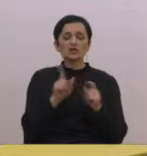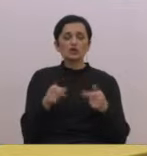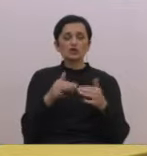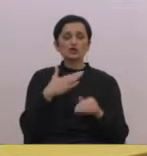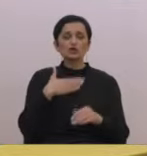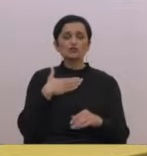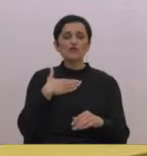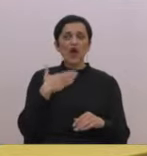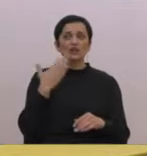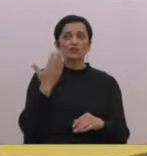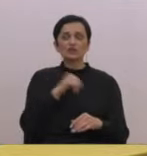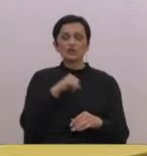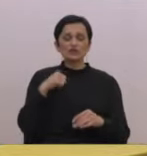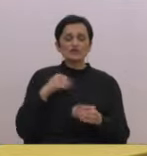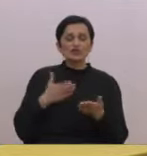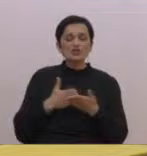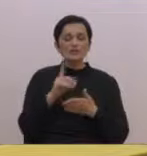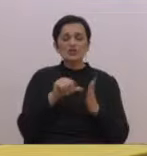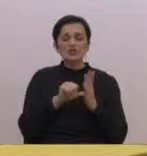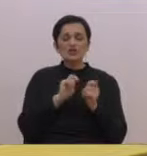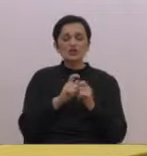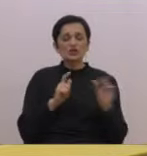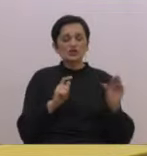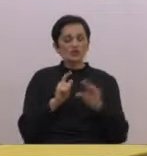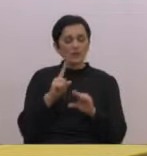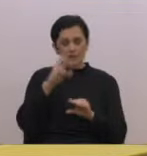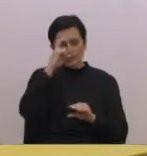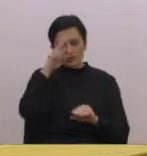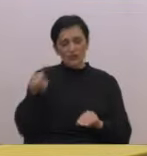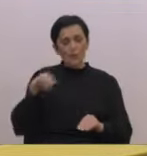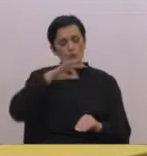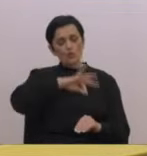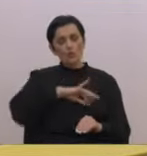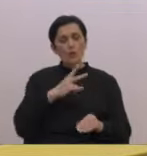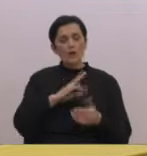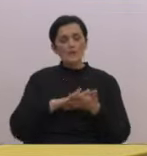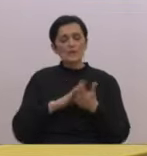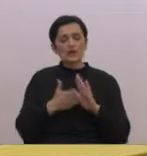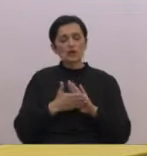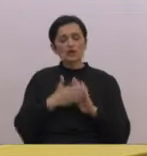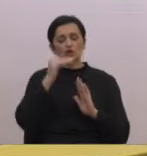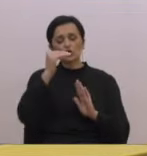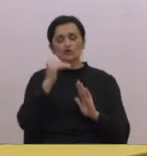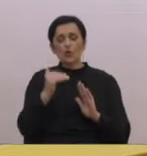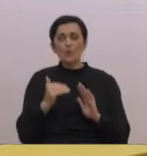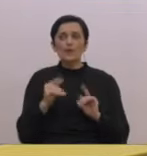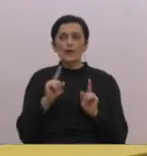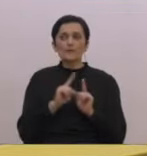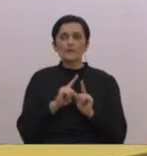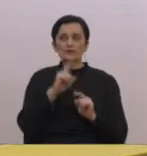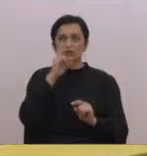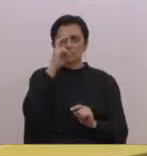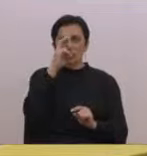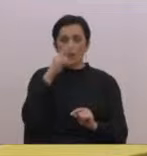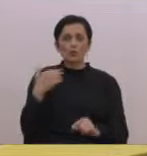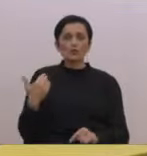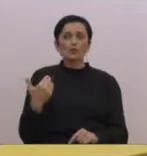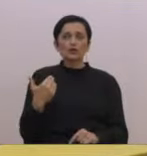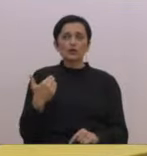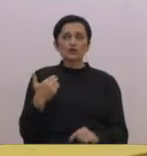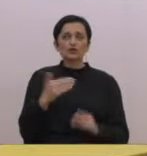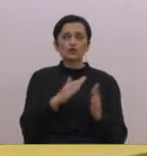თვითმიზანი არ არის რომ მათ რაღაც ინვესტიციები განახორციელონ ასევე სახელმწიფოსთვის მომგებიანი უნდა იყოს პირობები მათ შორის სახელმწიფოს მხრიდან